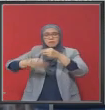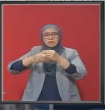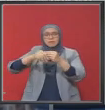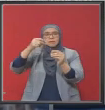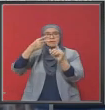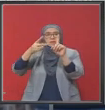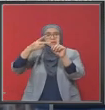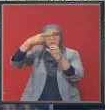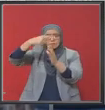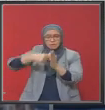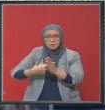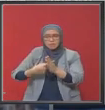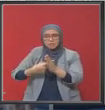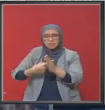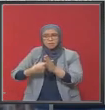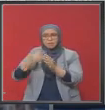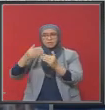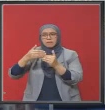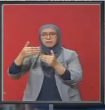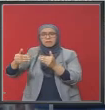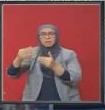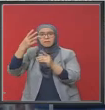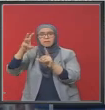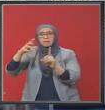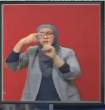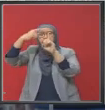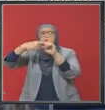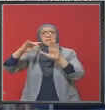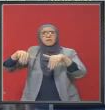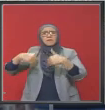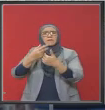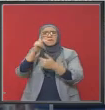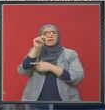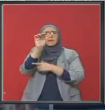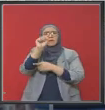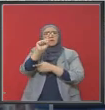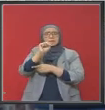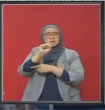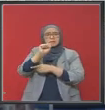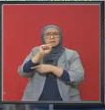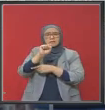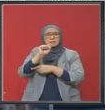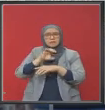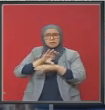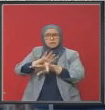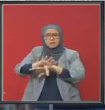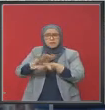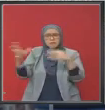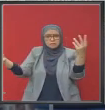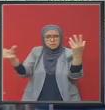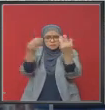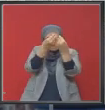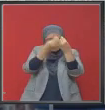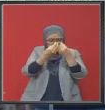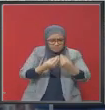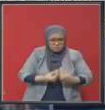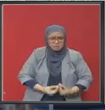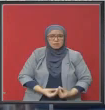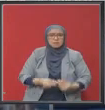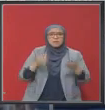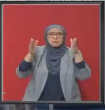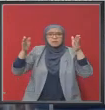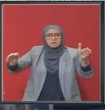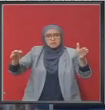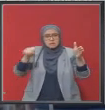16bulan Bagaimana pula kos yang terpaksa diecimila dengan izin sepanjang tempo tersebut